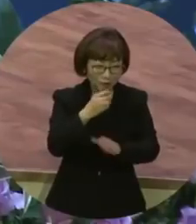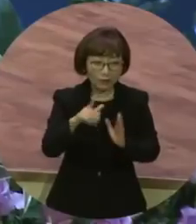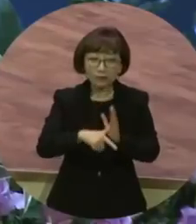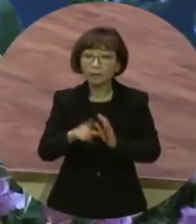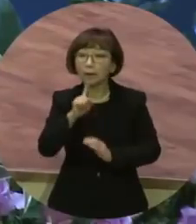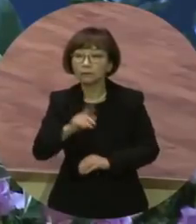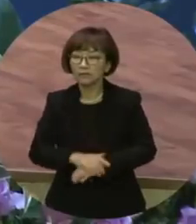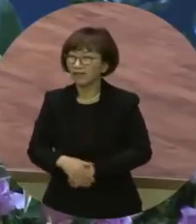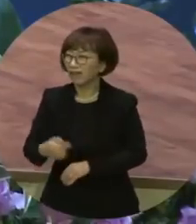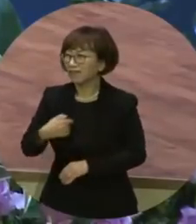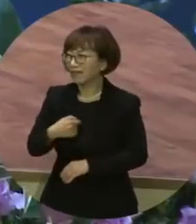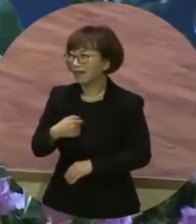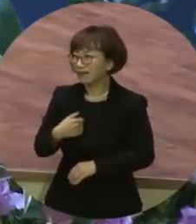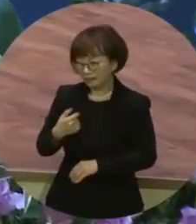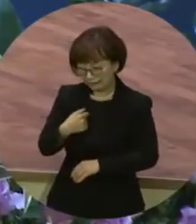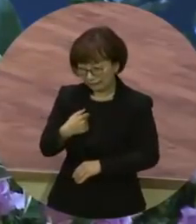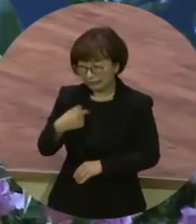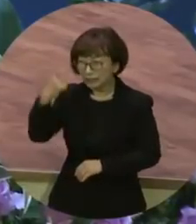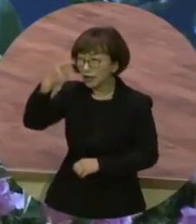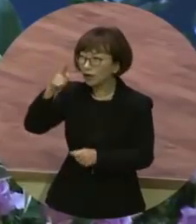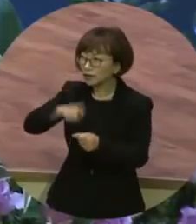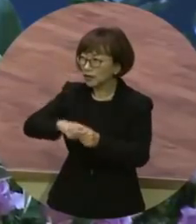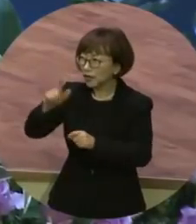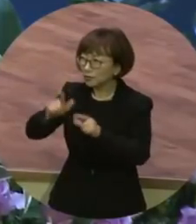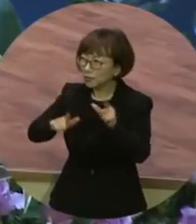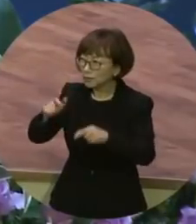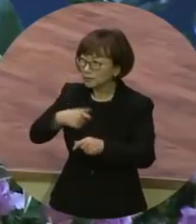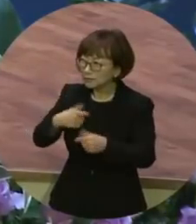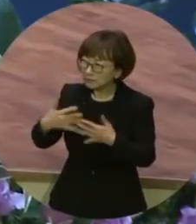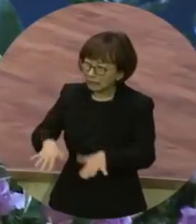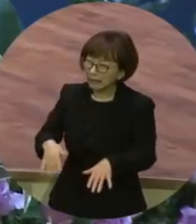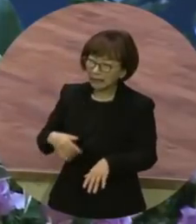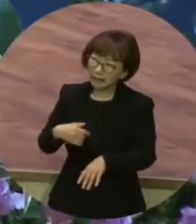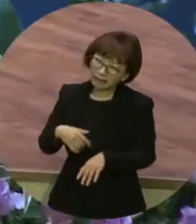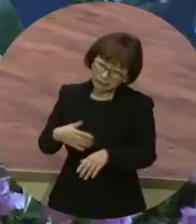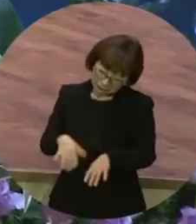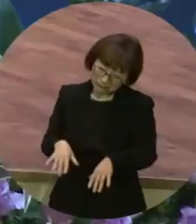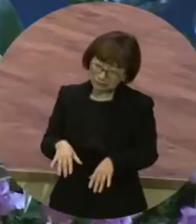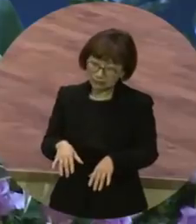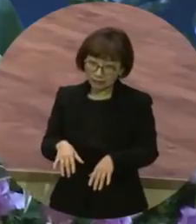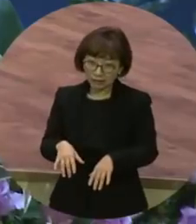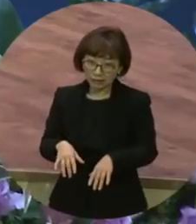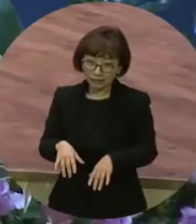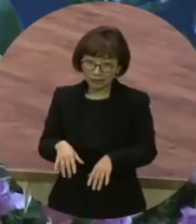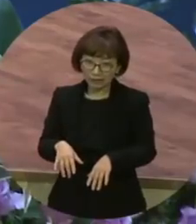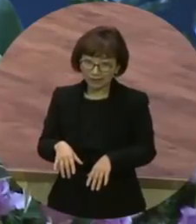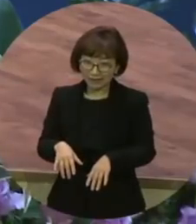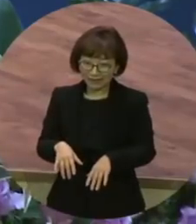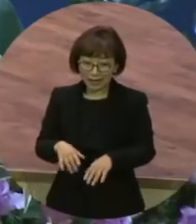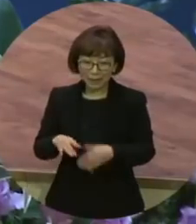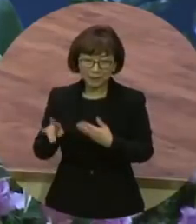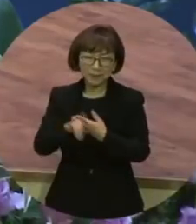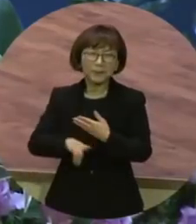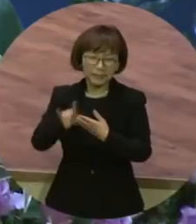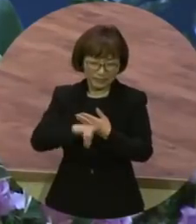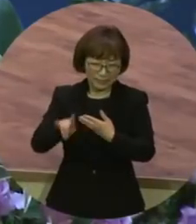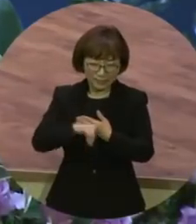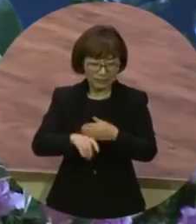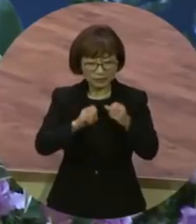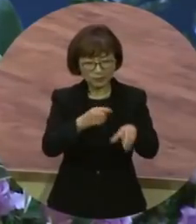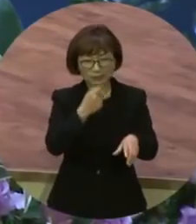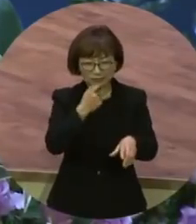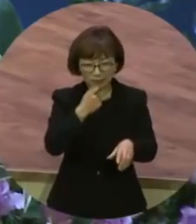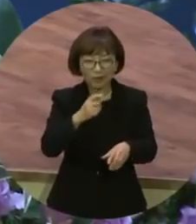영적 상태. 맞습니다. 중요하죠. 저도 그 말 자주 합니다. 근데 얼마 전에 송민규 선교사님 미국에 저희가 협력하는 송민규 선교사님이